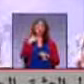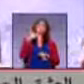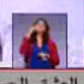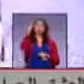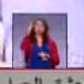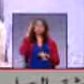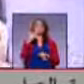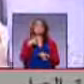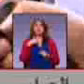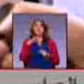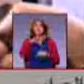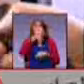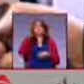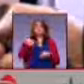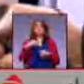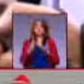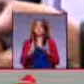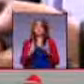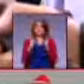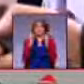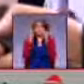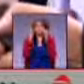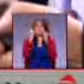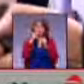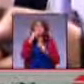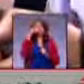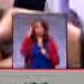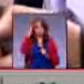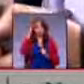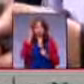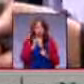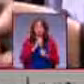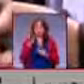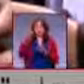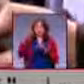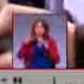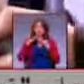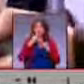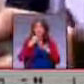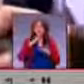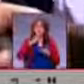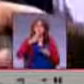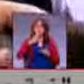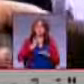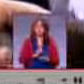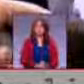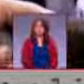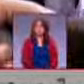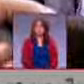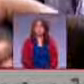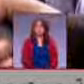عشان نورتوا بلدنا، ما نفرحش لا نفرح ونتسلم بحسكم حس ربنا.